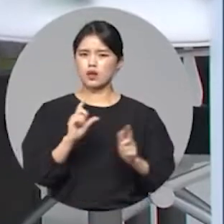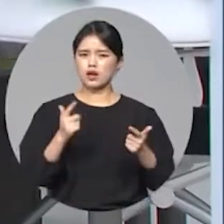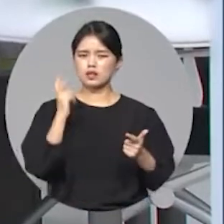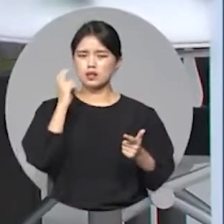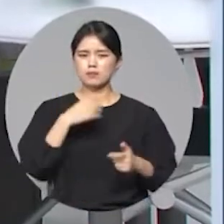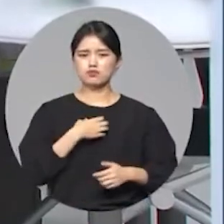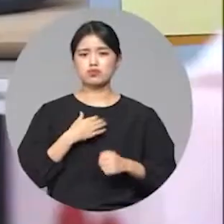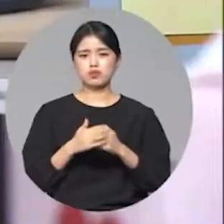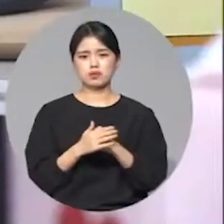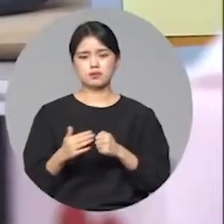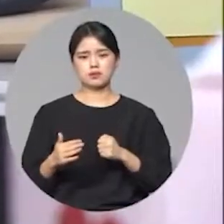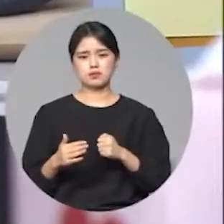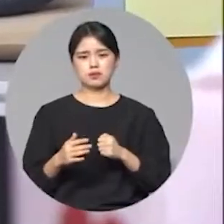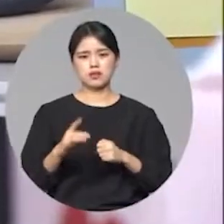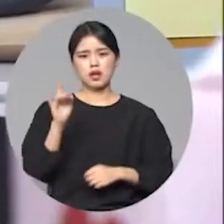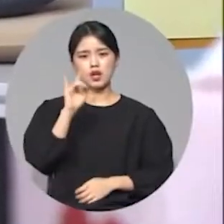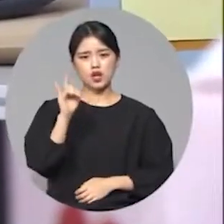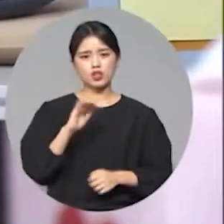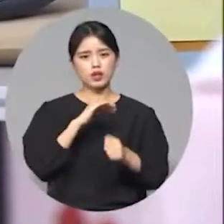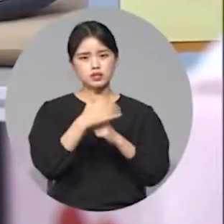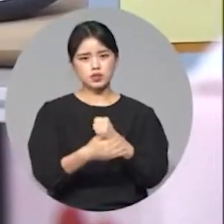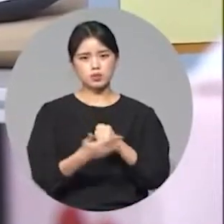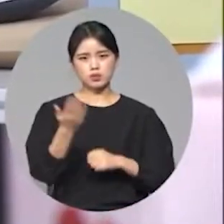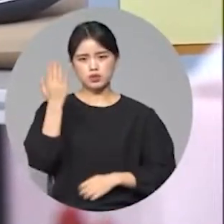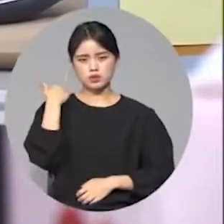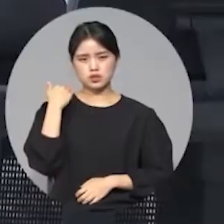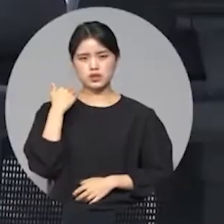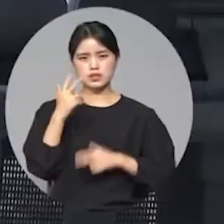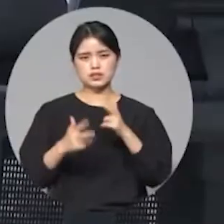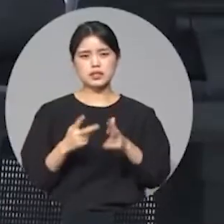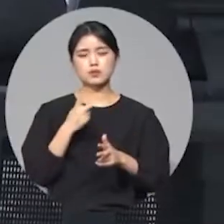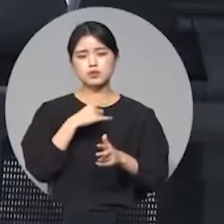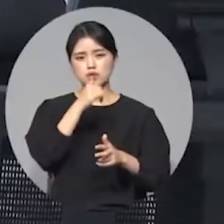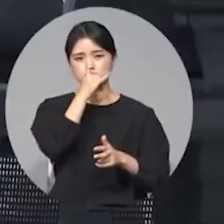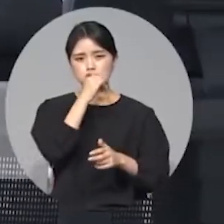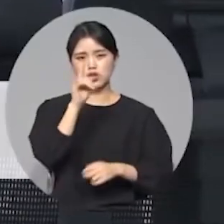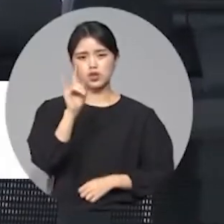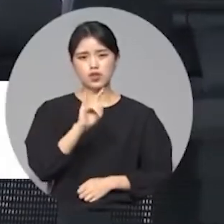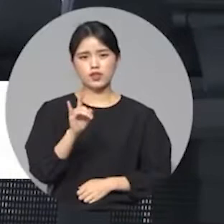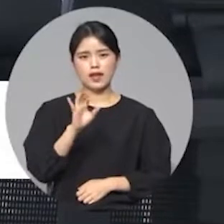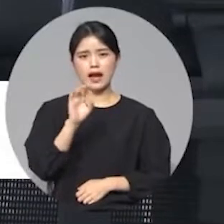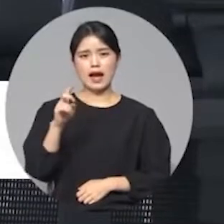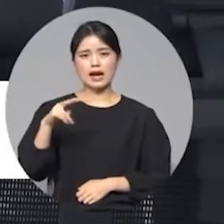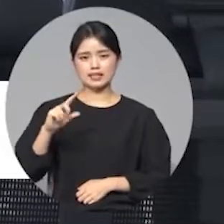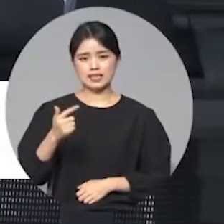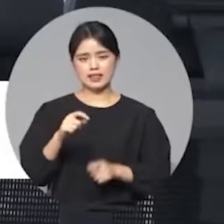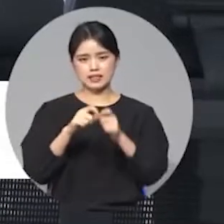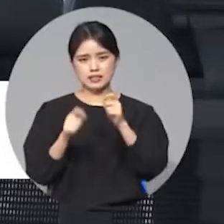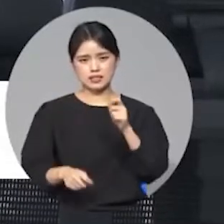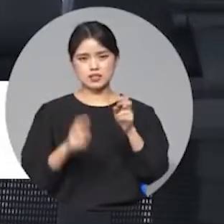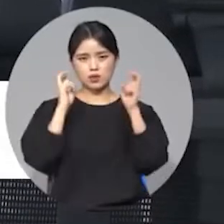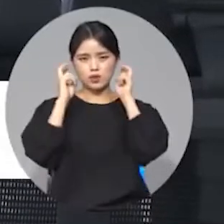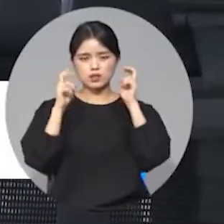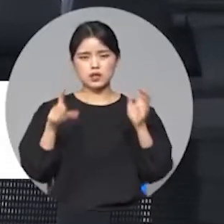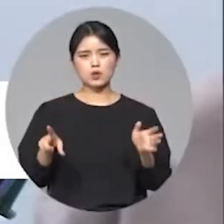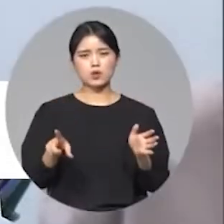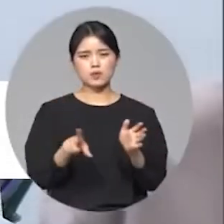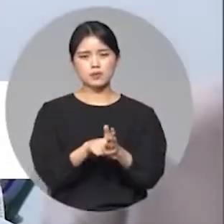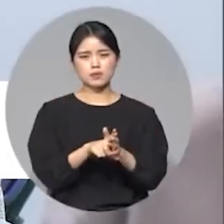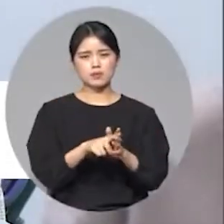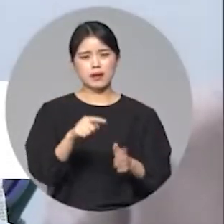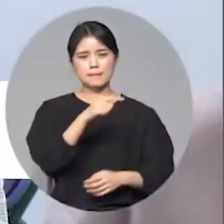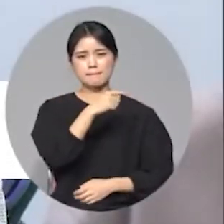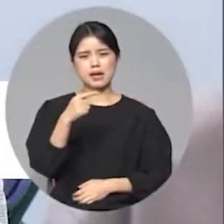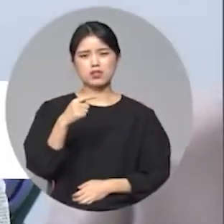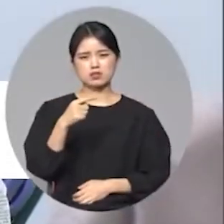때문입니다. 현대글로벌은 과거 대북사업을 추진했던 현대아산의 자회사로 신용도가 BB-로